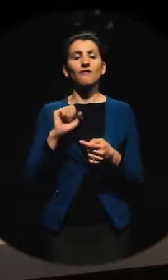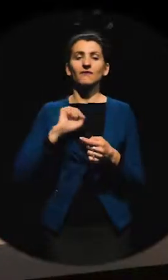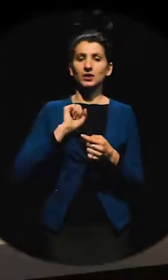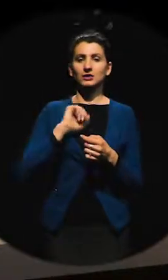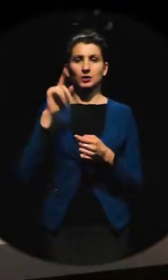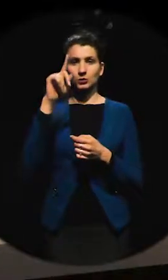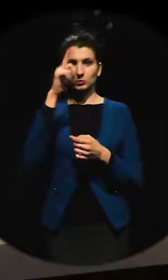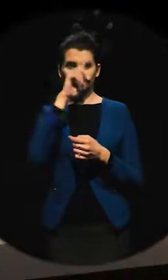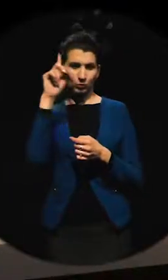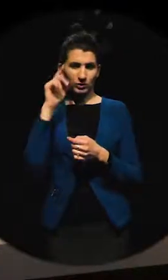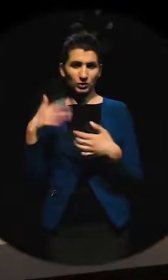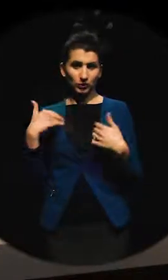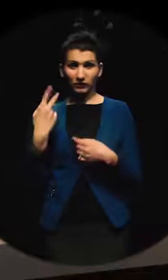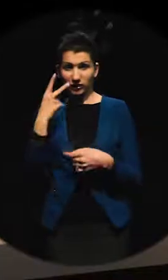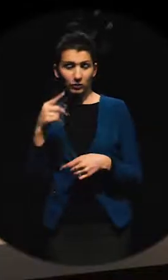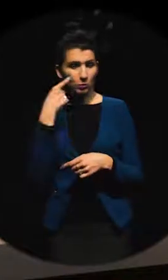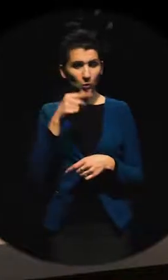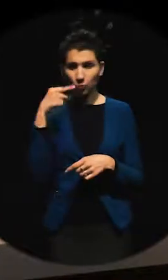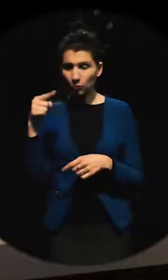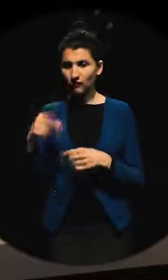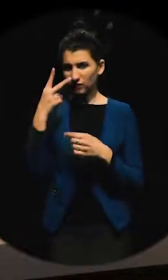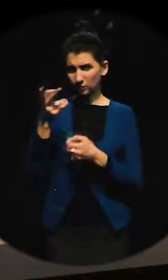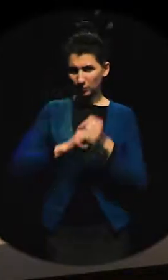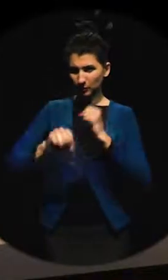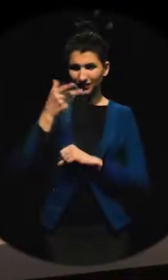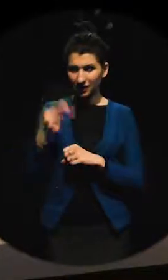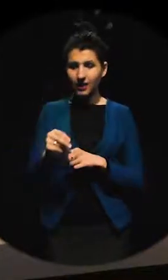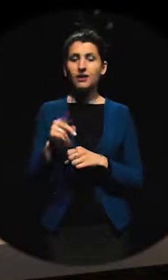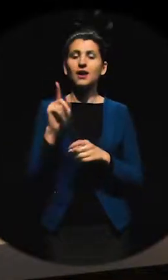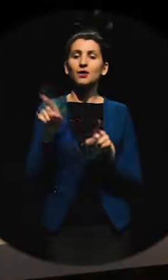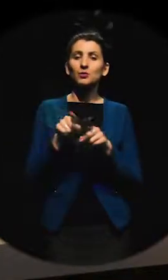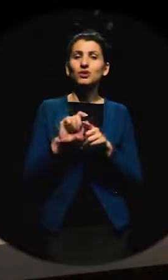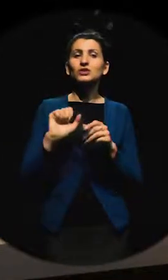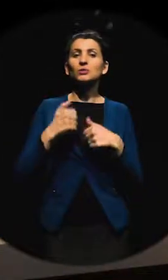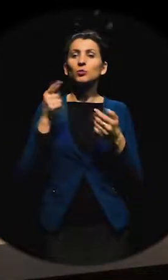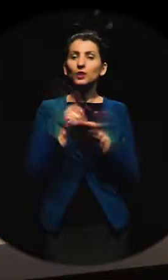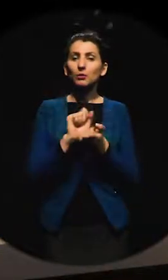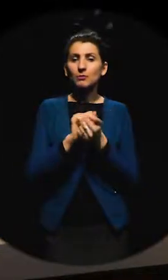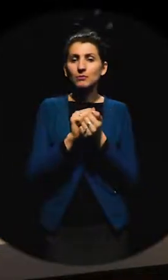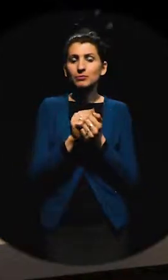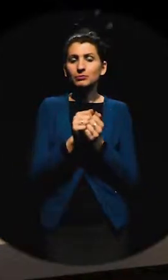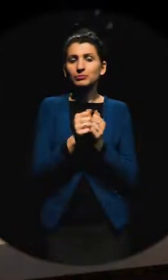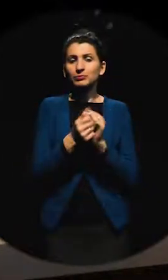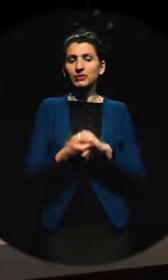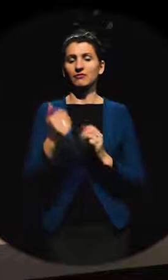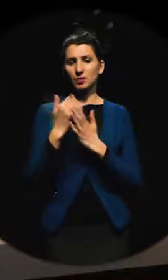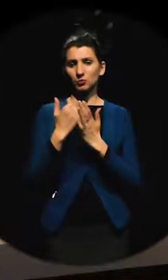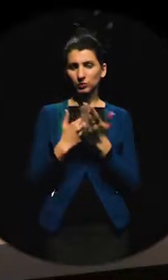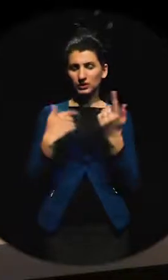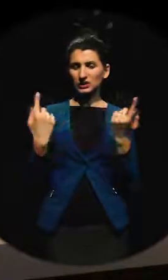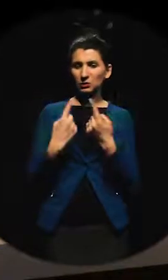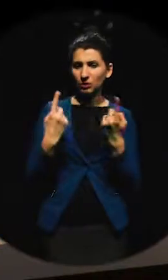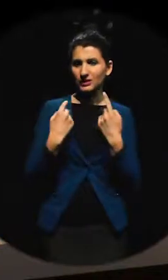i zauważonym, ale by również zmieniać warunki owej relacji opartej na